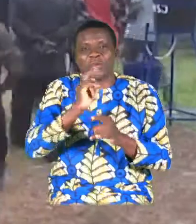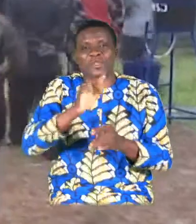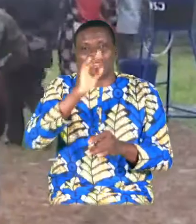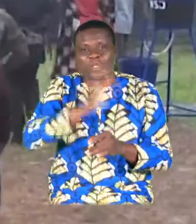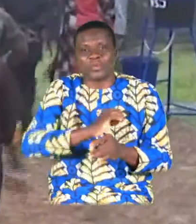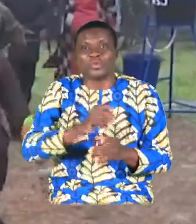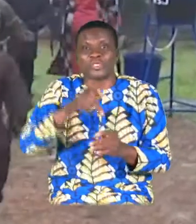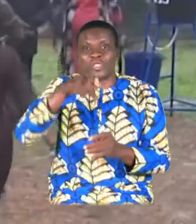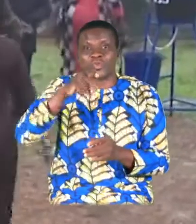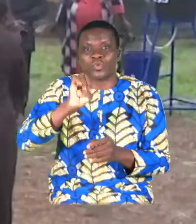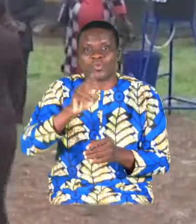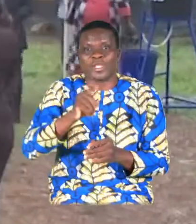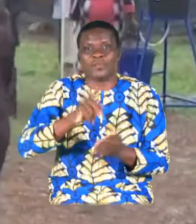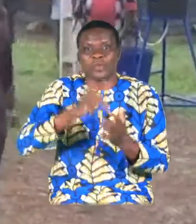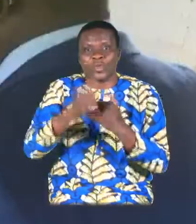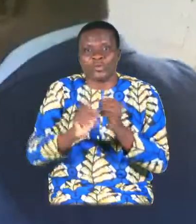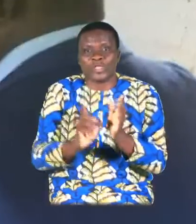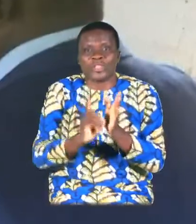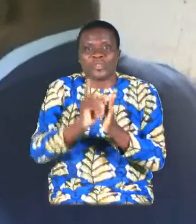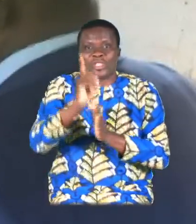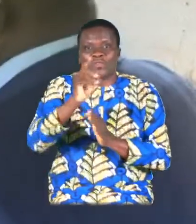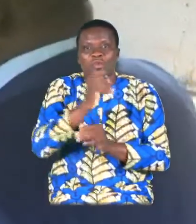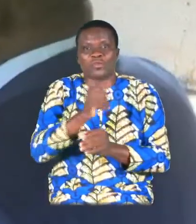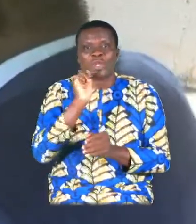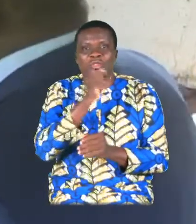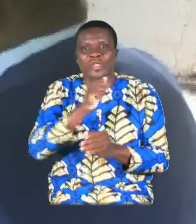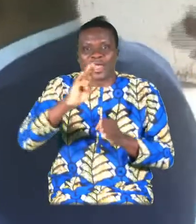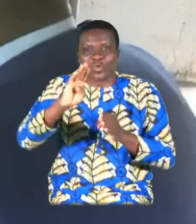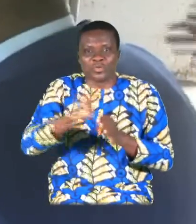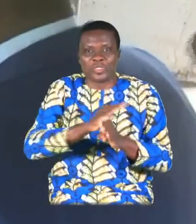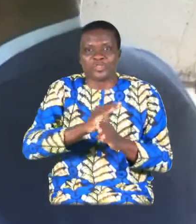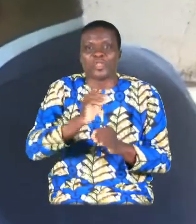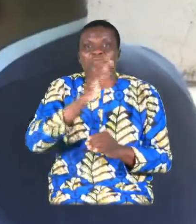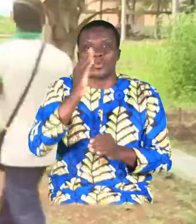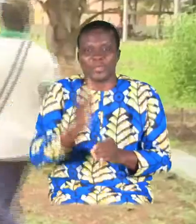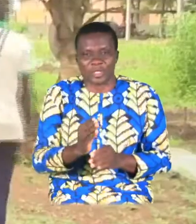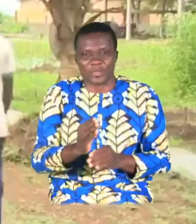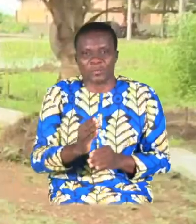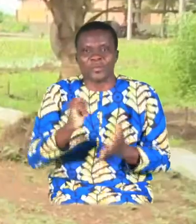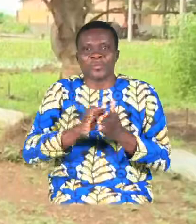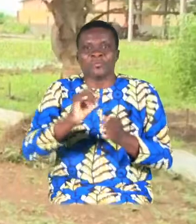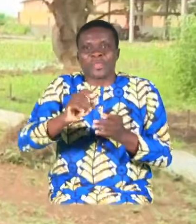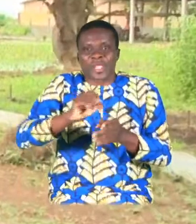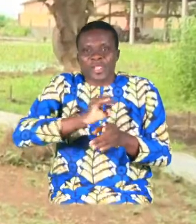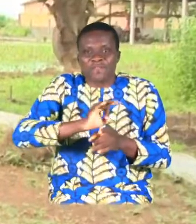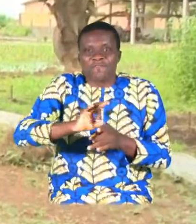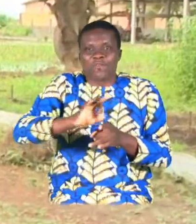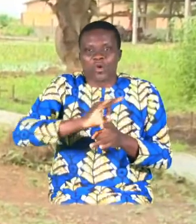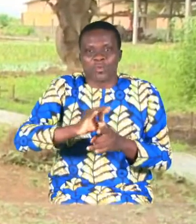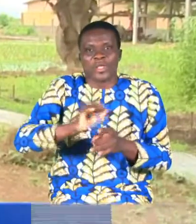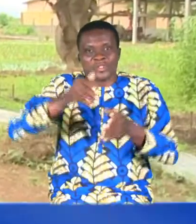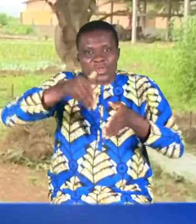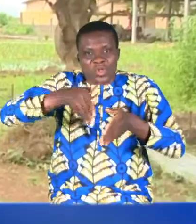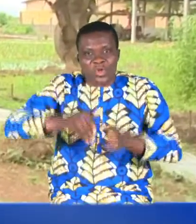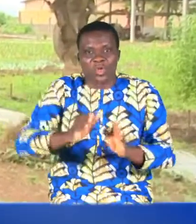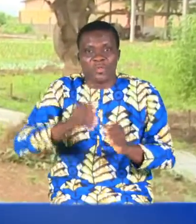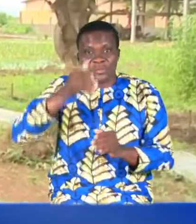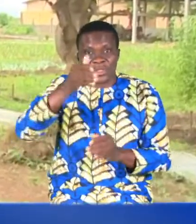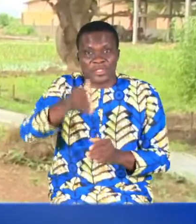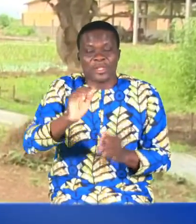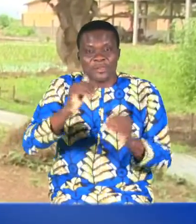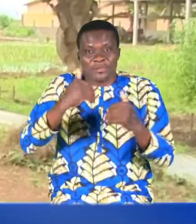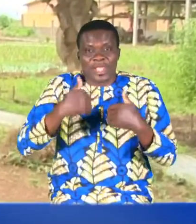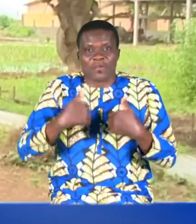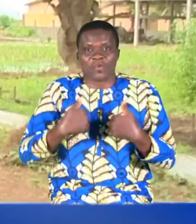du PEDAB, le projet de développement de l'agrobusiness au Bénin. Cette formation leur permettra